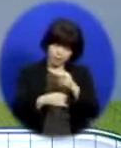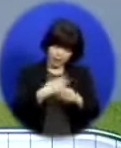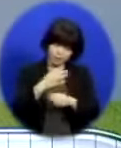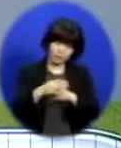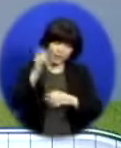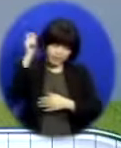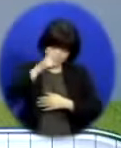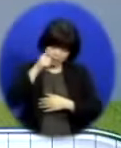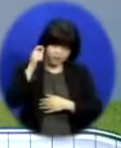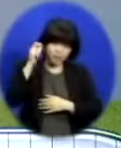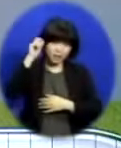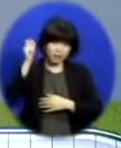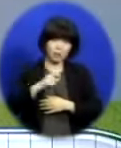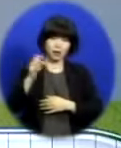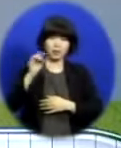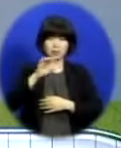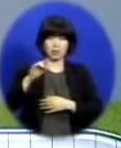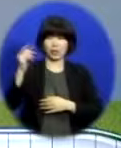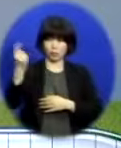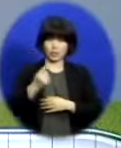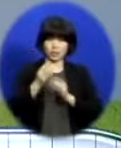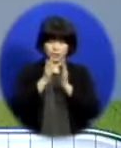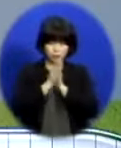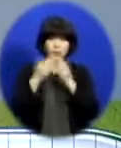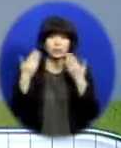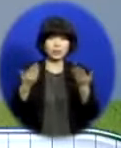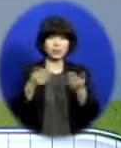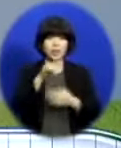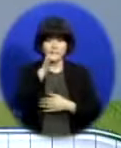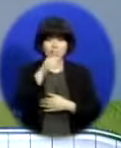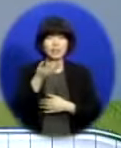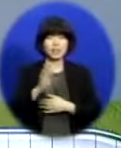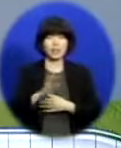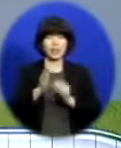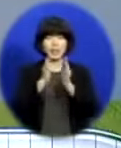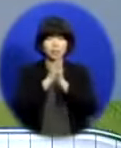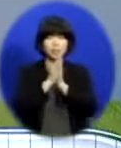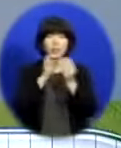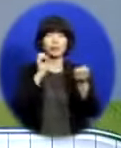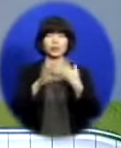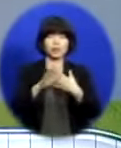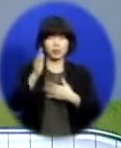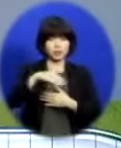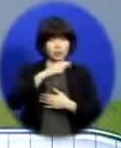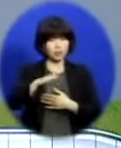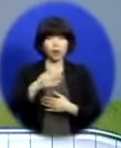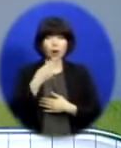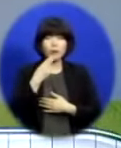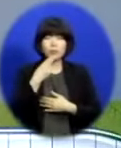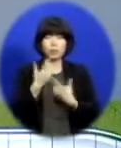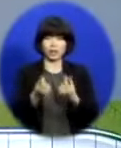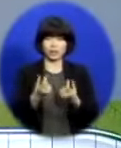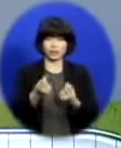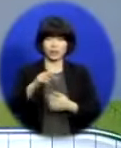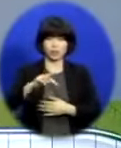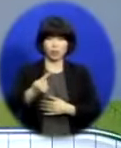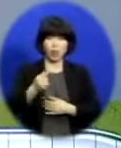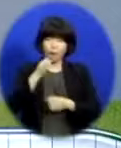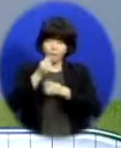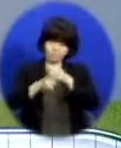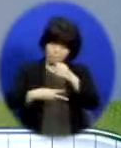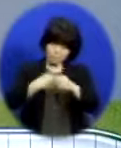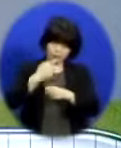나와서 그렇게 기도하신다 하셨는데 기도 응답이 전혀 없는 것 같은데도 몇 년씩이나